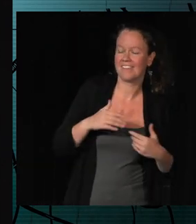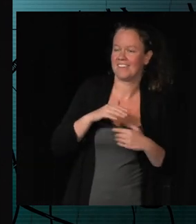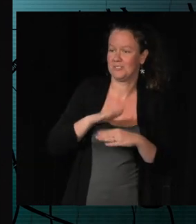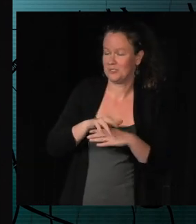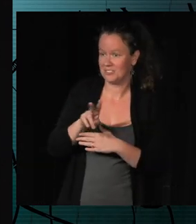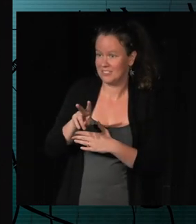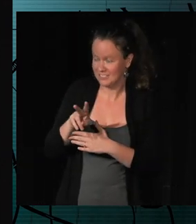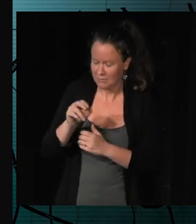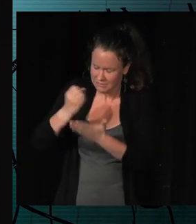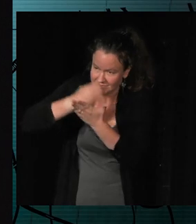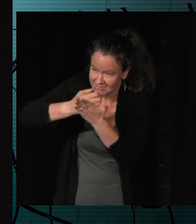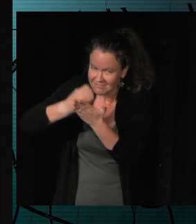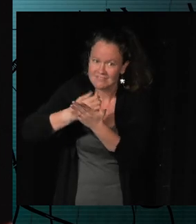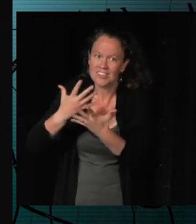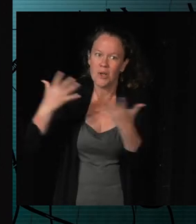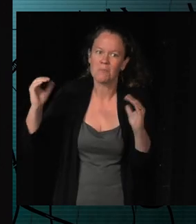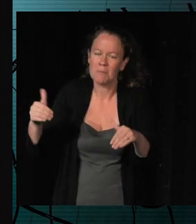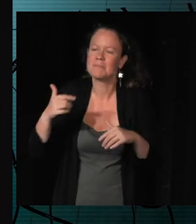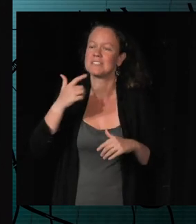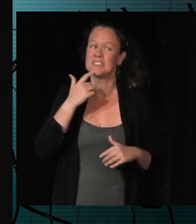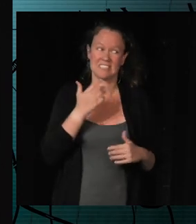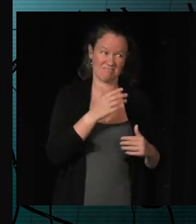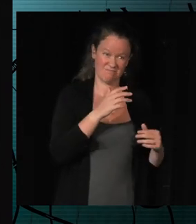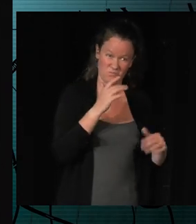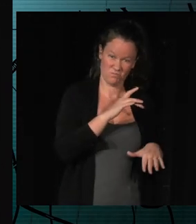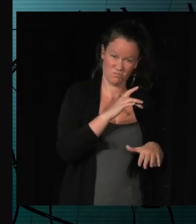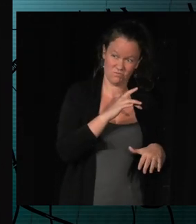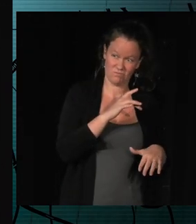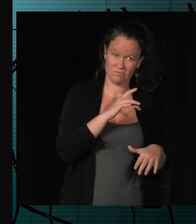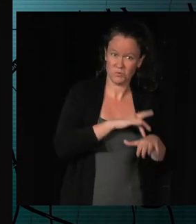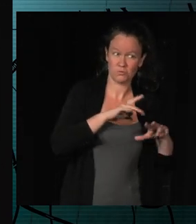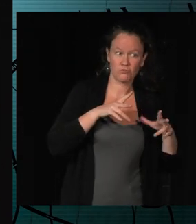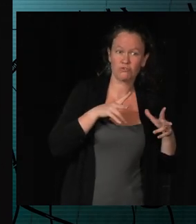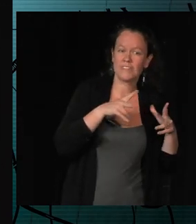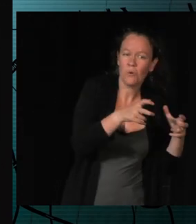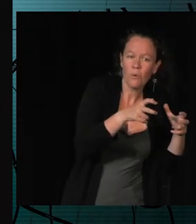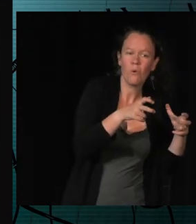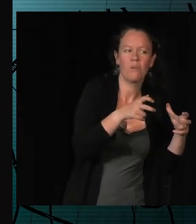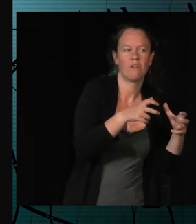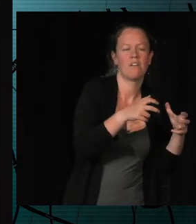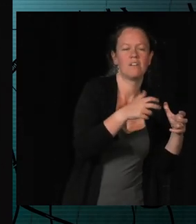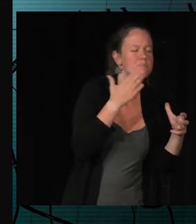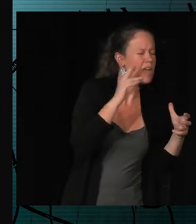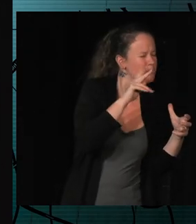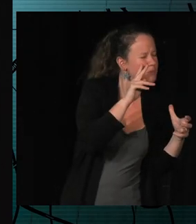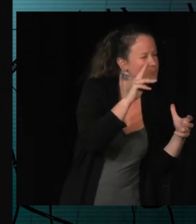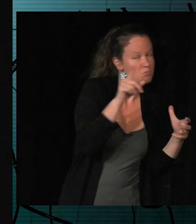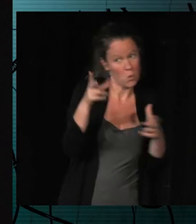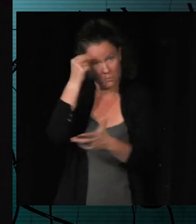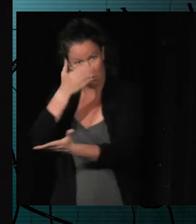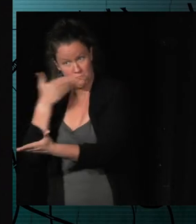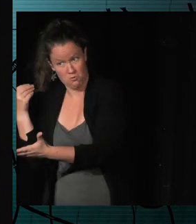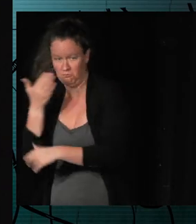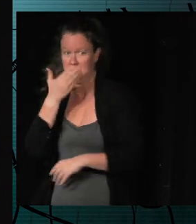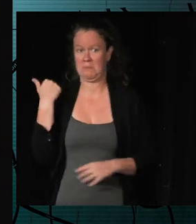c'est c'est un peu danse et je sais pas si c'est mieux quand on a l'habitude enfin quand on a le cerveau entraîné aux intrigues de jeux vidéo ou pas parce que vraiment là on